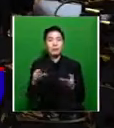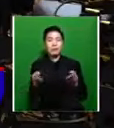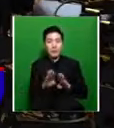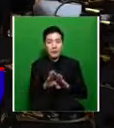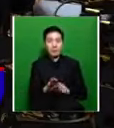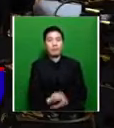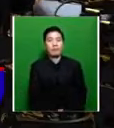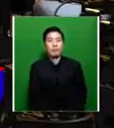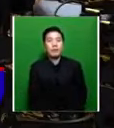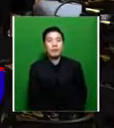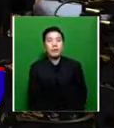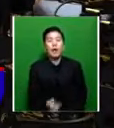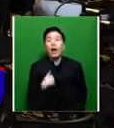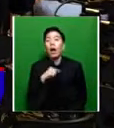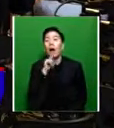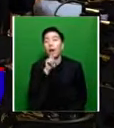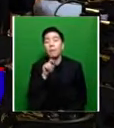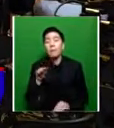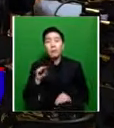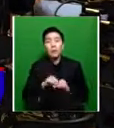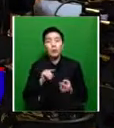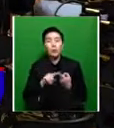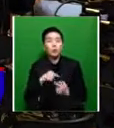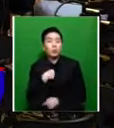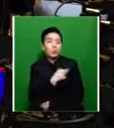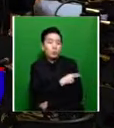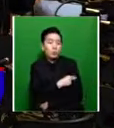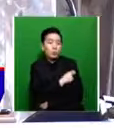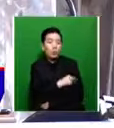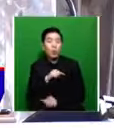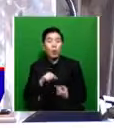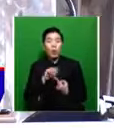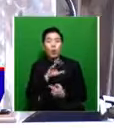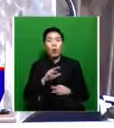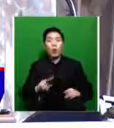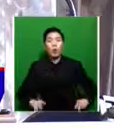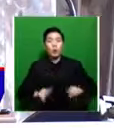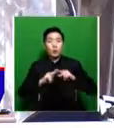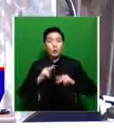ค่ะมีคำถามเพิ่มเติมไหมคะสำหรับทีมแพทย์ของกระทรวงสาธารณสุข